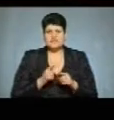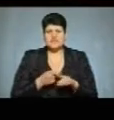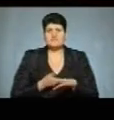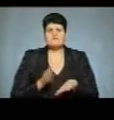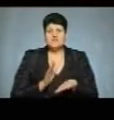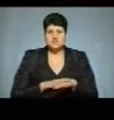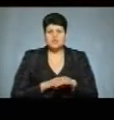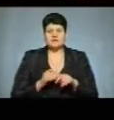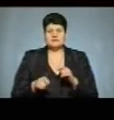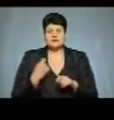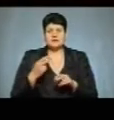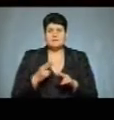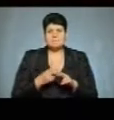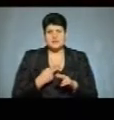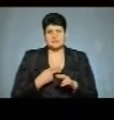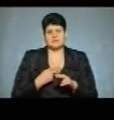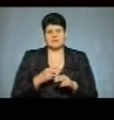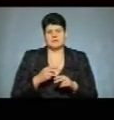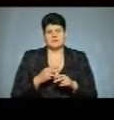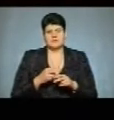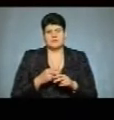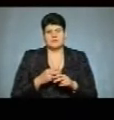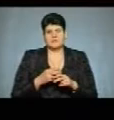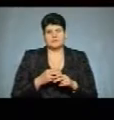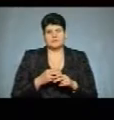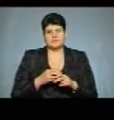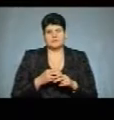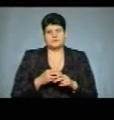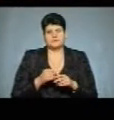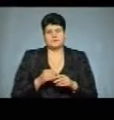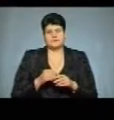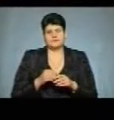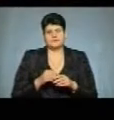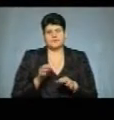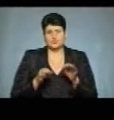без антитерміновій міри покарання. Судді йдуть у дорадчу кімнату.